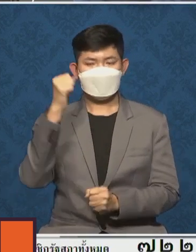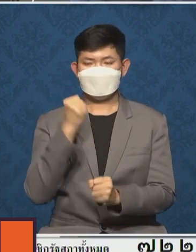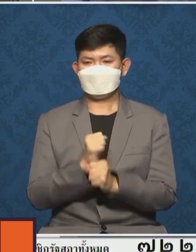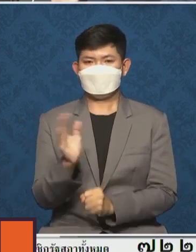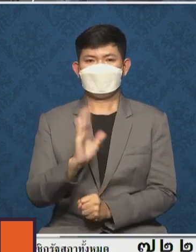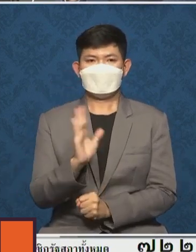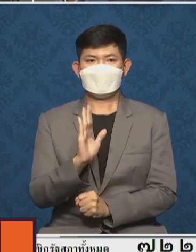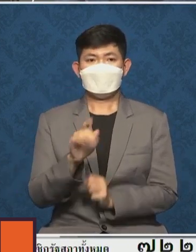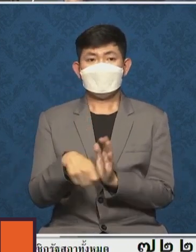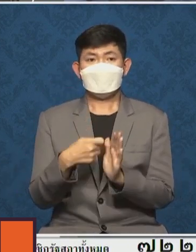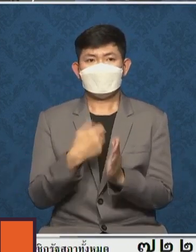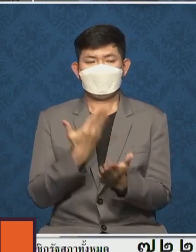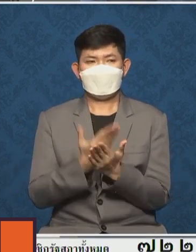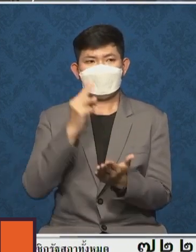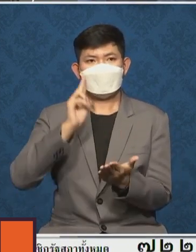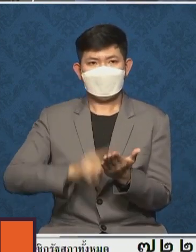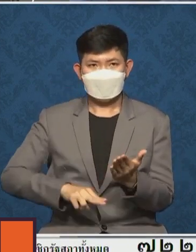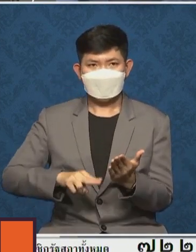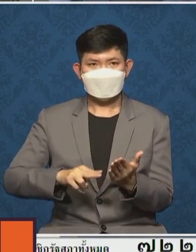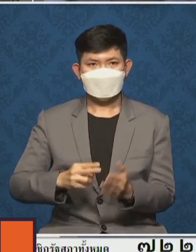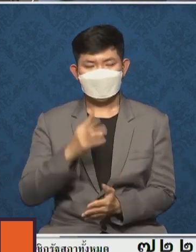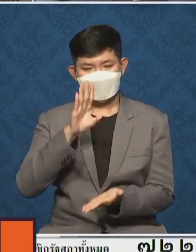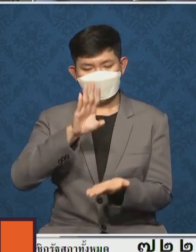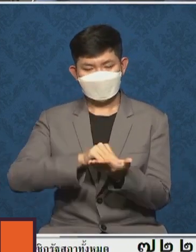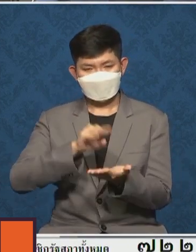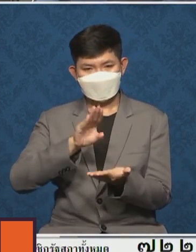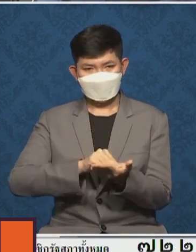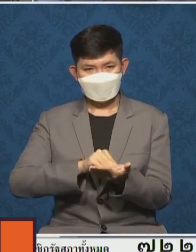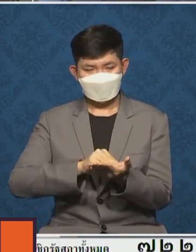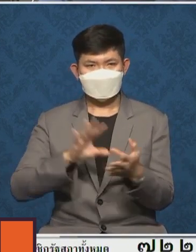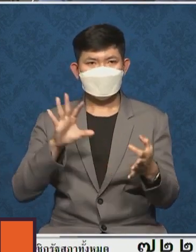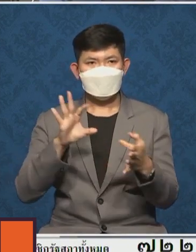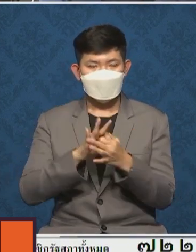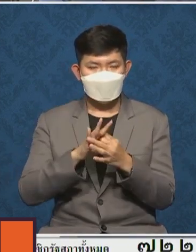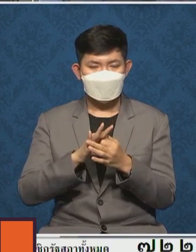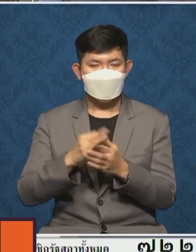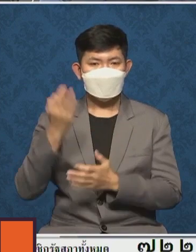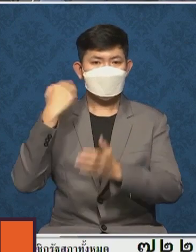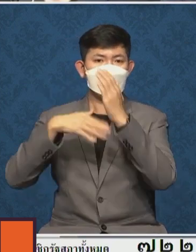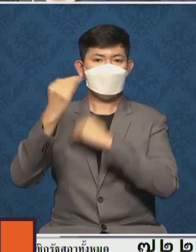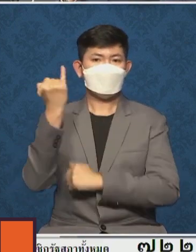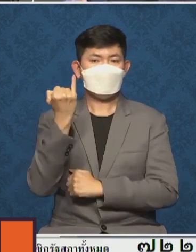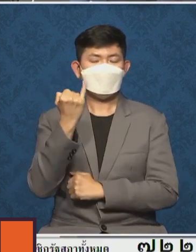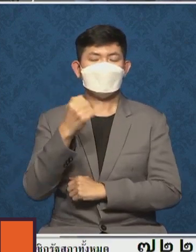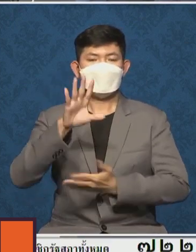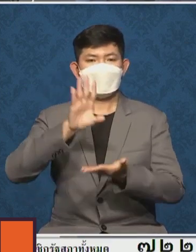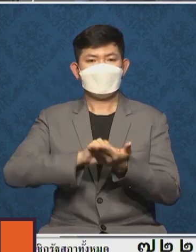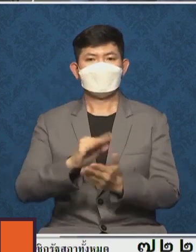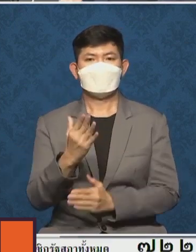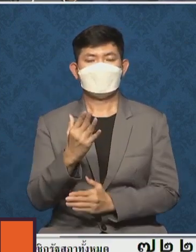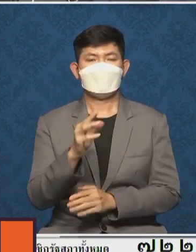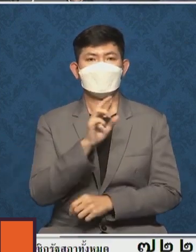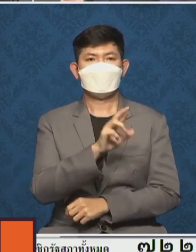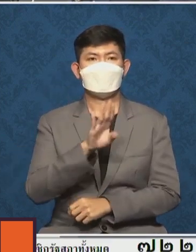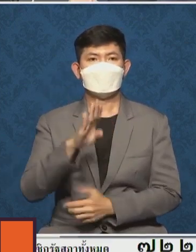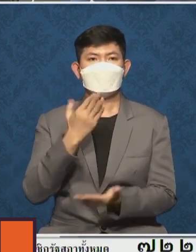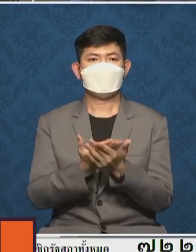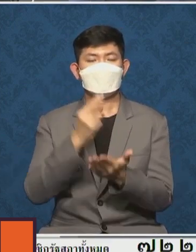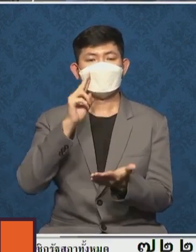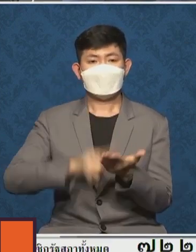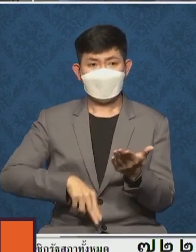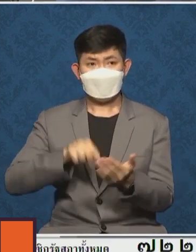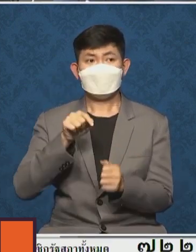เพราะค่าปรับเป็นพินัยไม่มีการบันทึกประวัติอาชญากรรมเขาท่านประธานซึ่งระบบค่าปรับแบบระบบวันปรับ